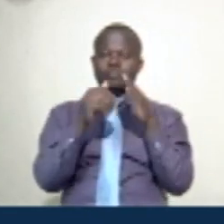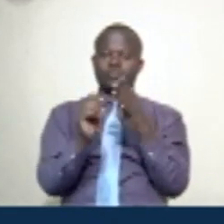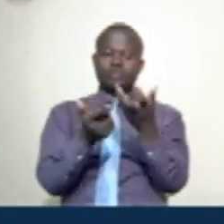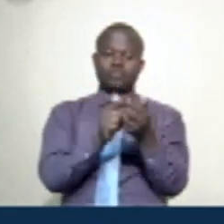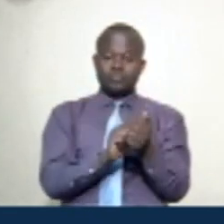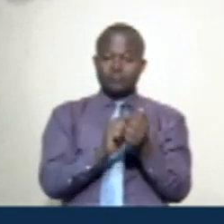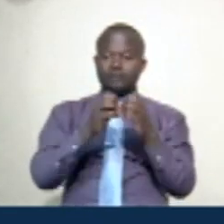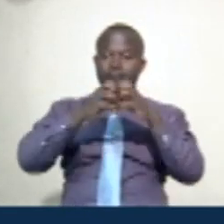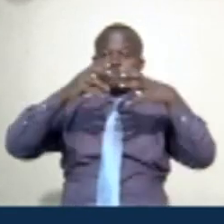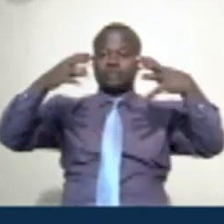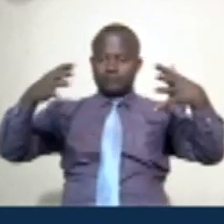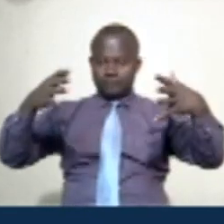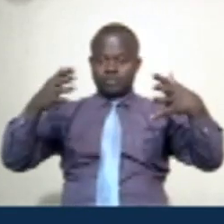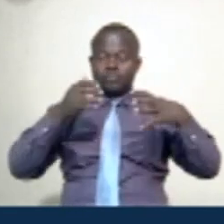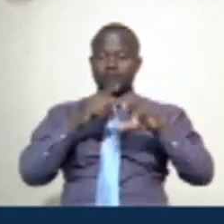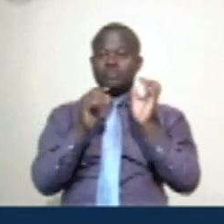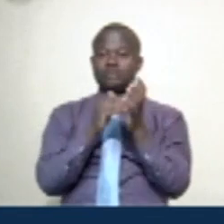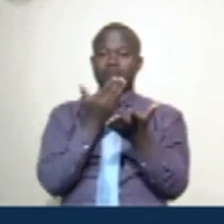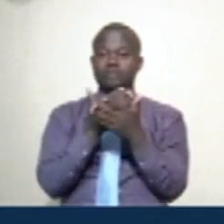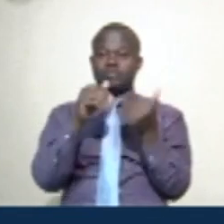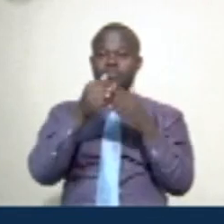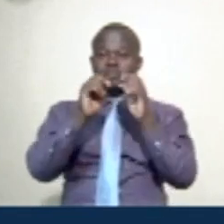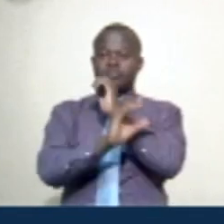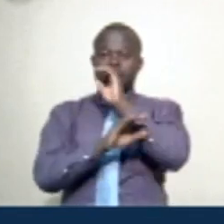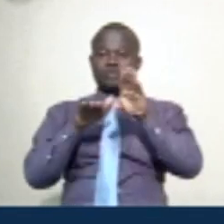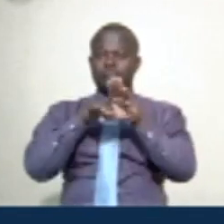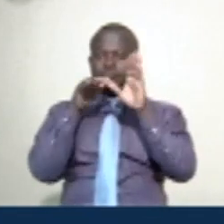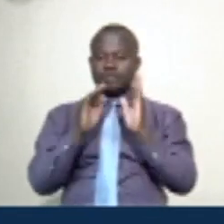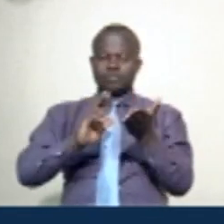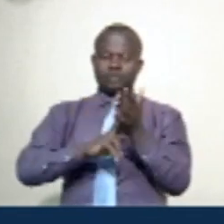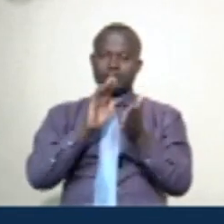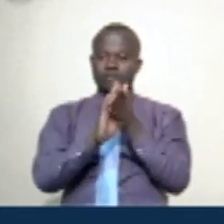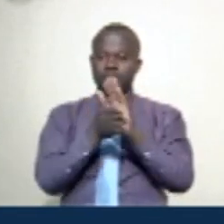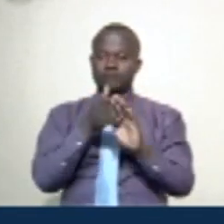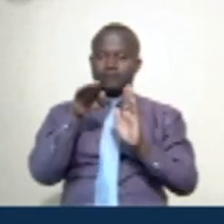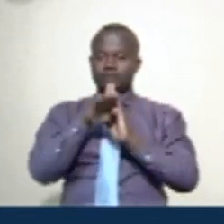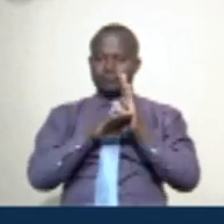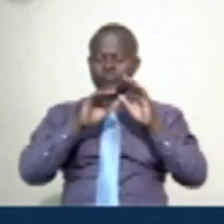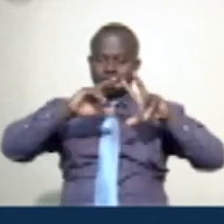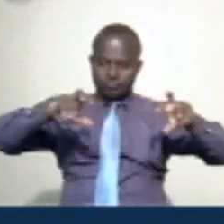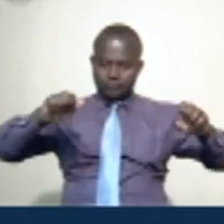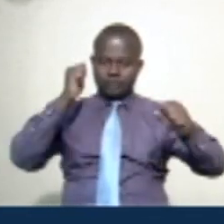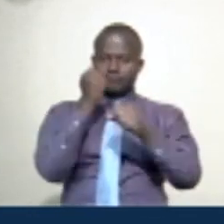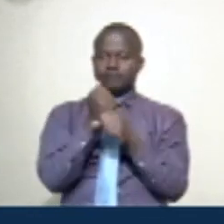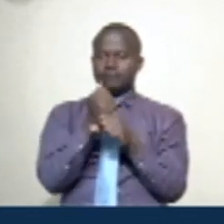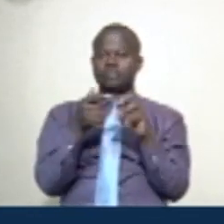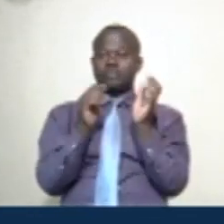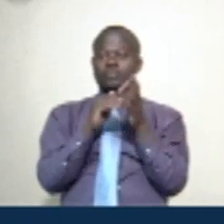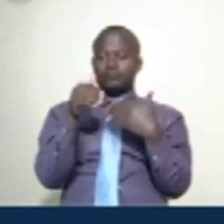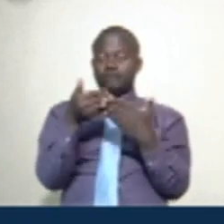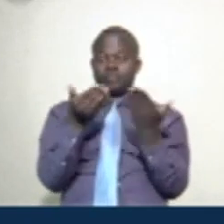tugenzura iriyongera. Gusa dusaba ko ibihugu binyamuryango byemeza burundu gahunda y'ubugenzuzi bukorwa. Nanone